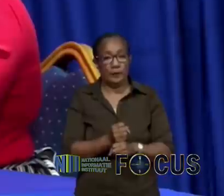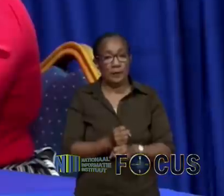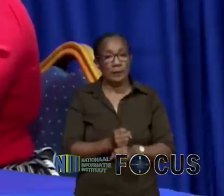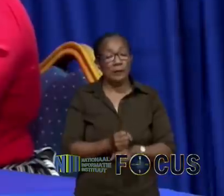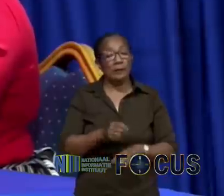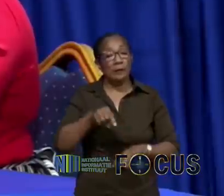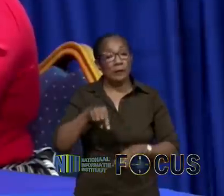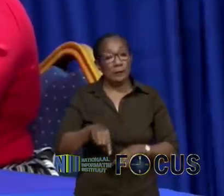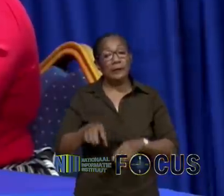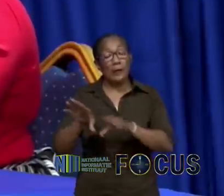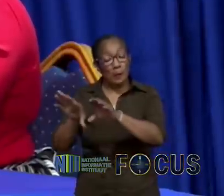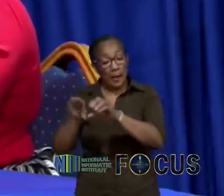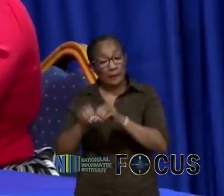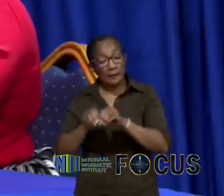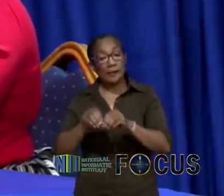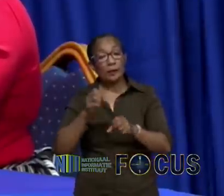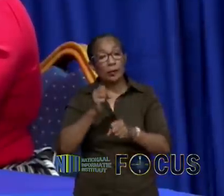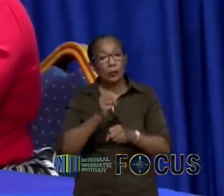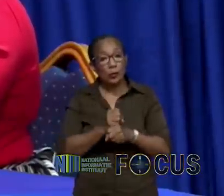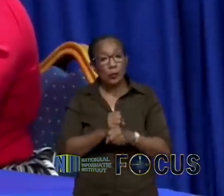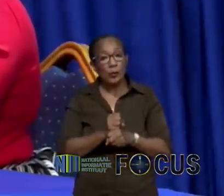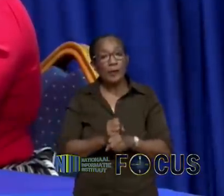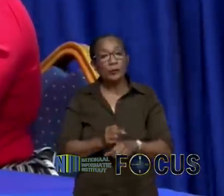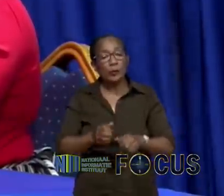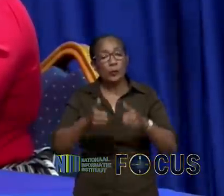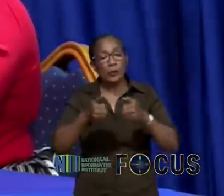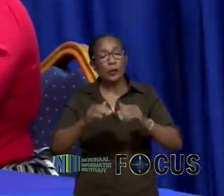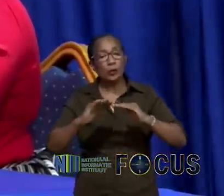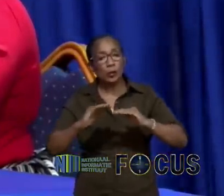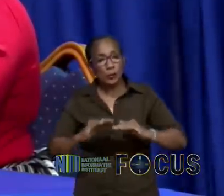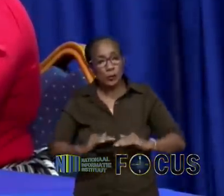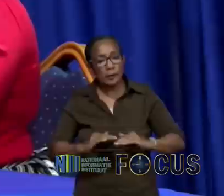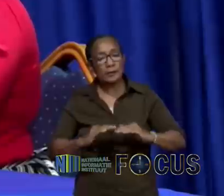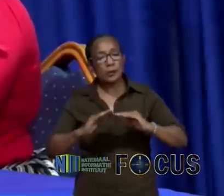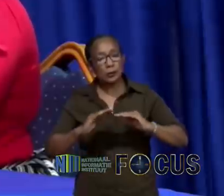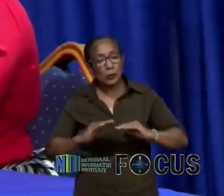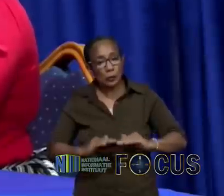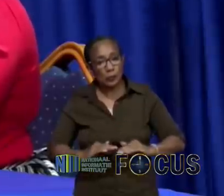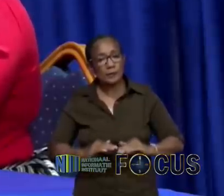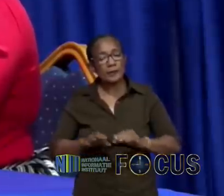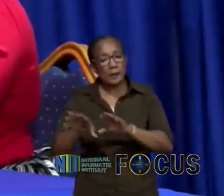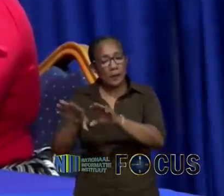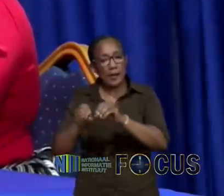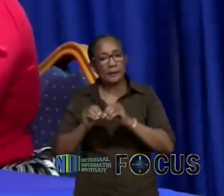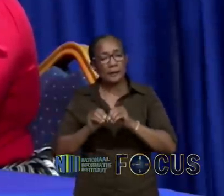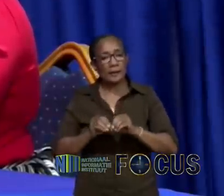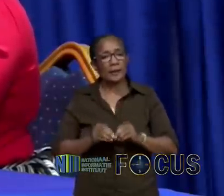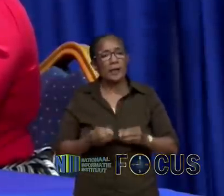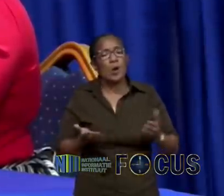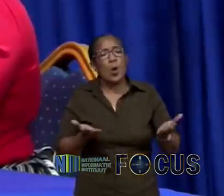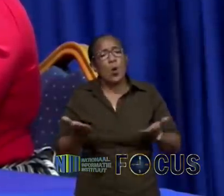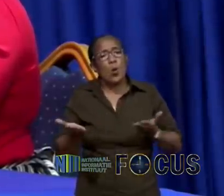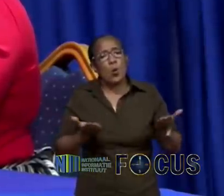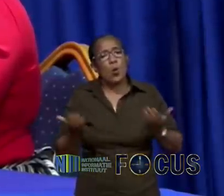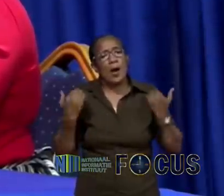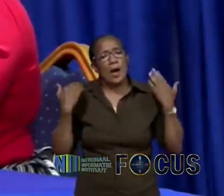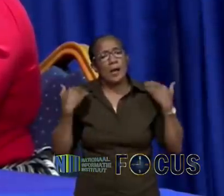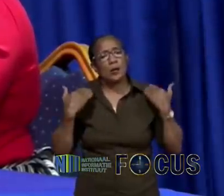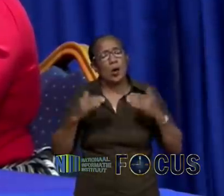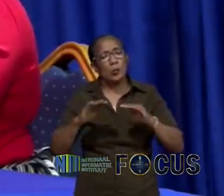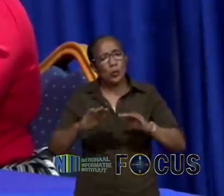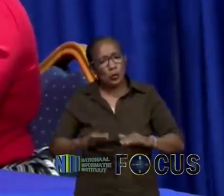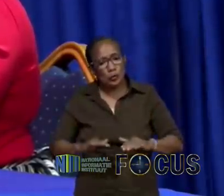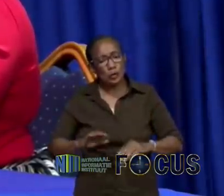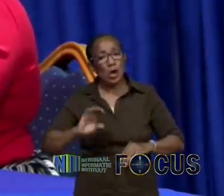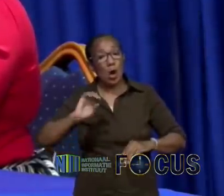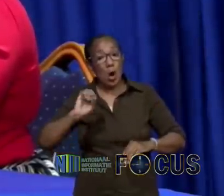We karen maatregelen die zin van soft stage, van safu maatregel, zij de asafu, because